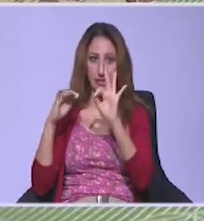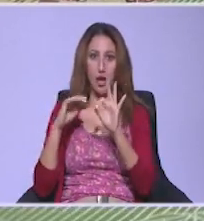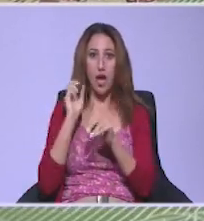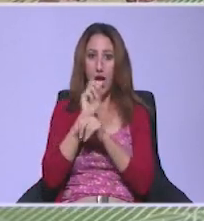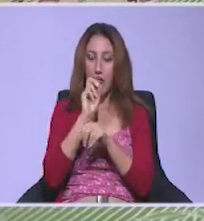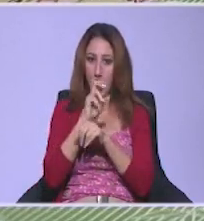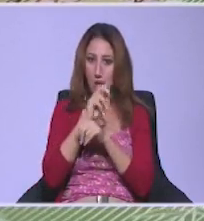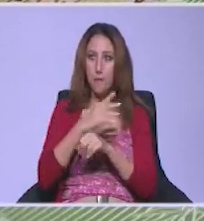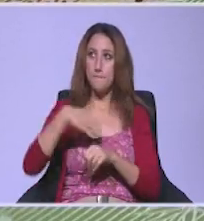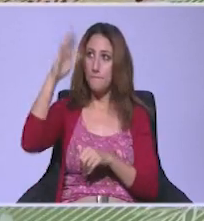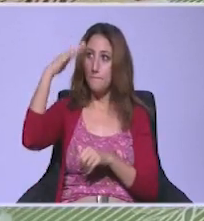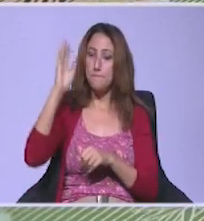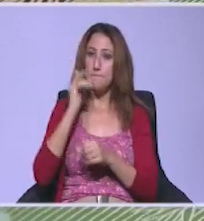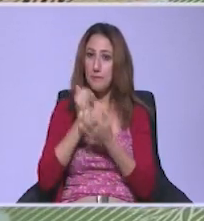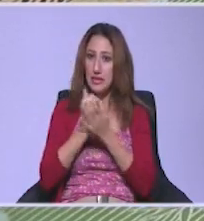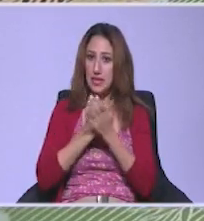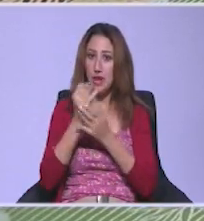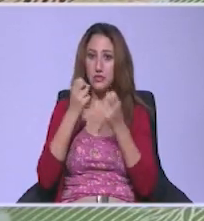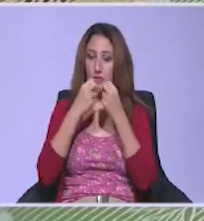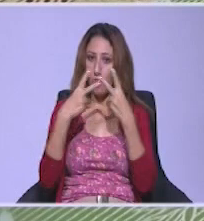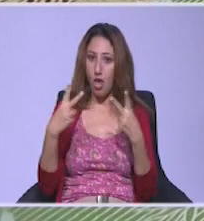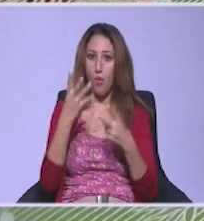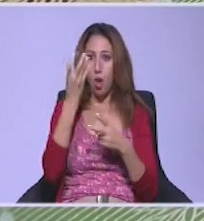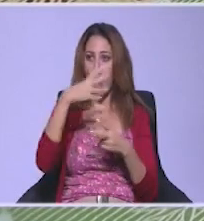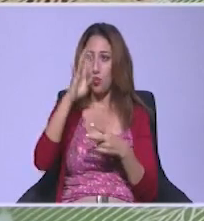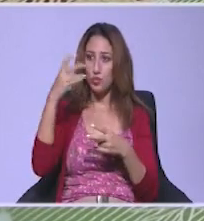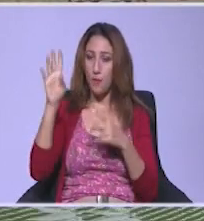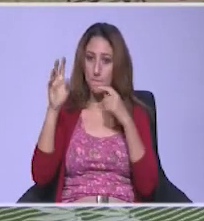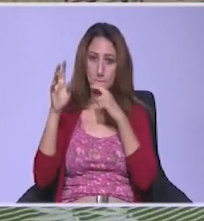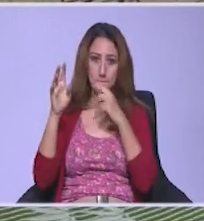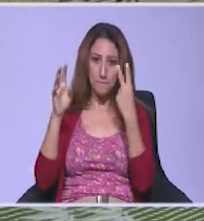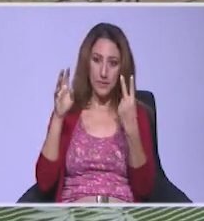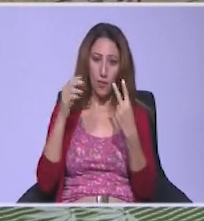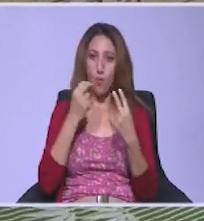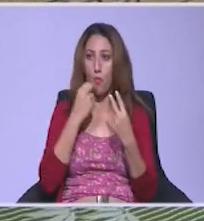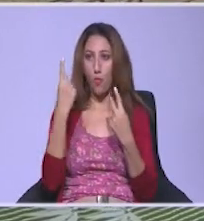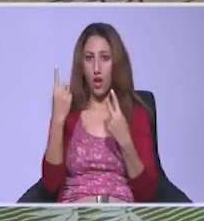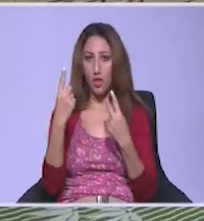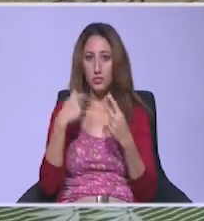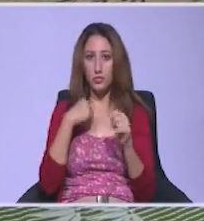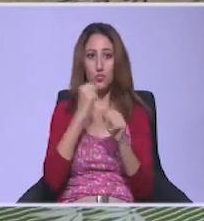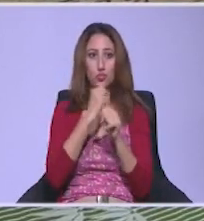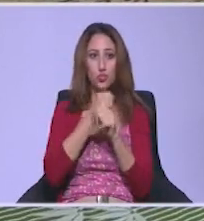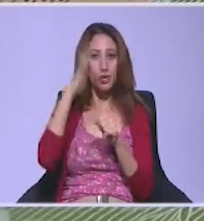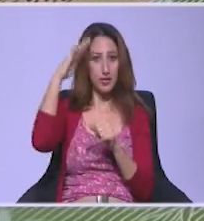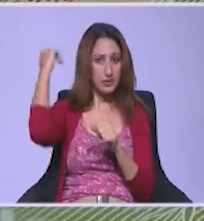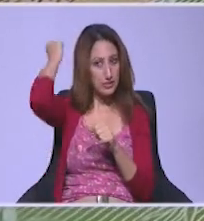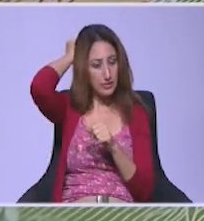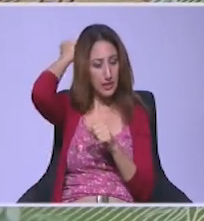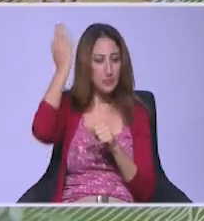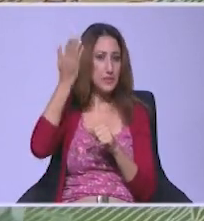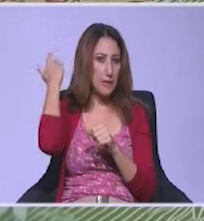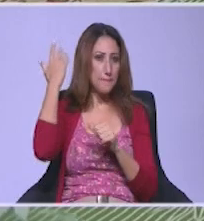علمتهم وجوزتهم وجهزتهم، بنتين وولد. كنت شغاله في الصعيد على مكنه خياطه،